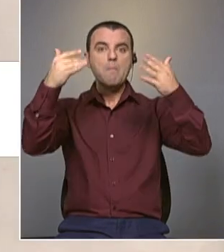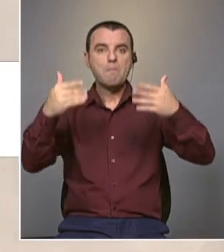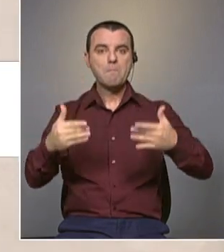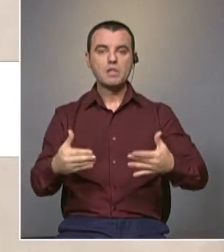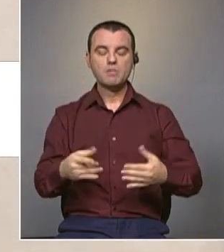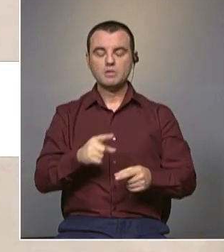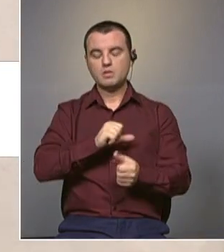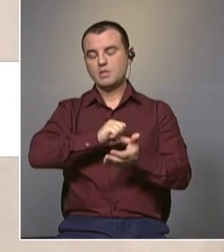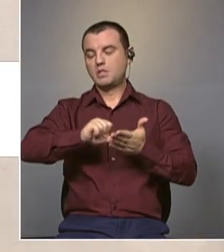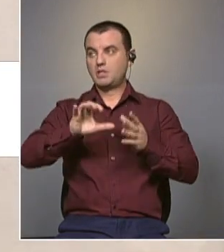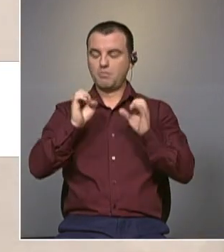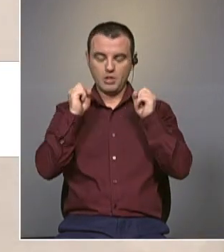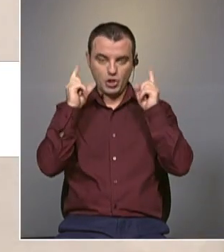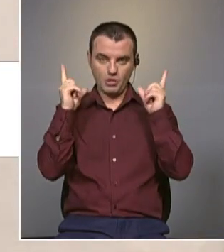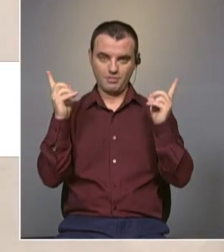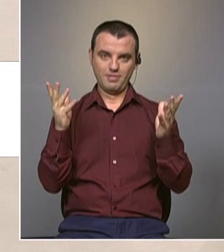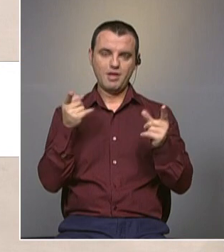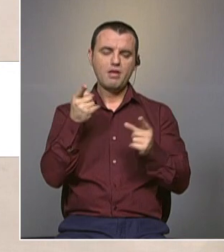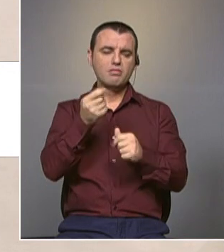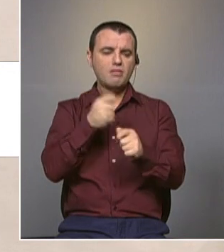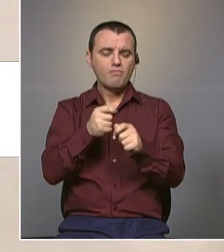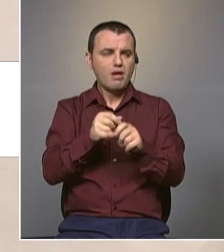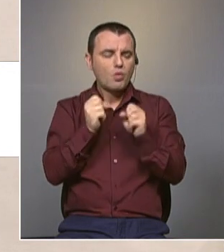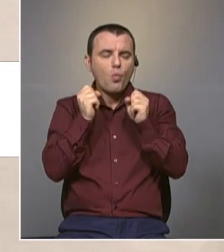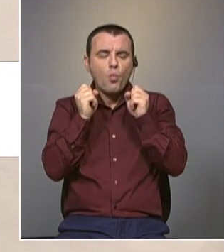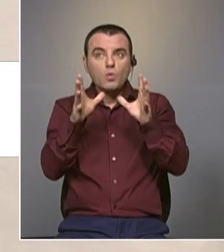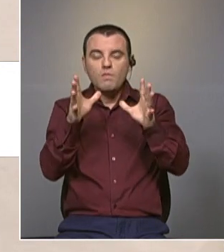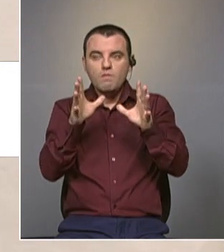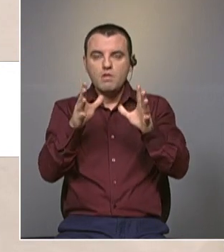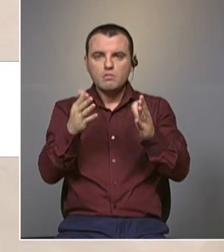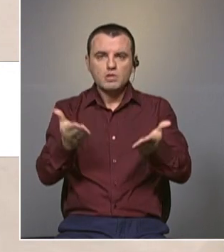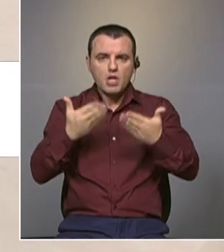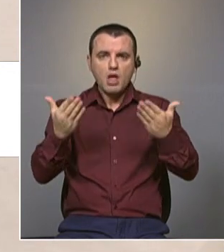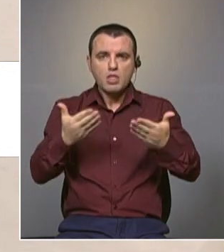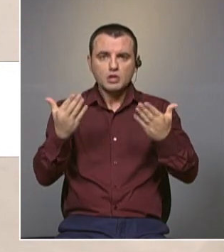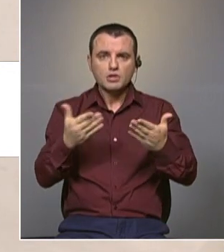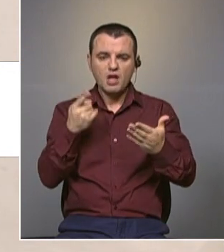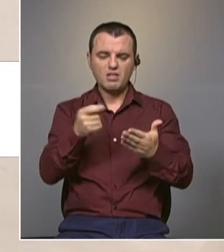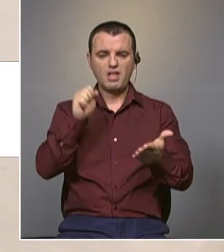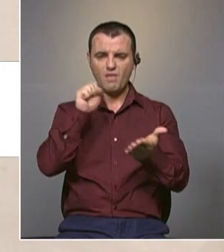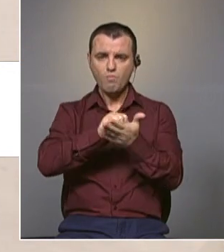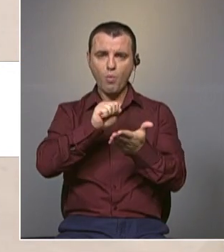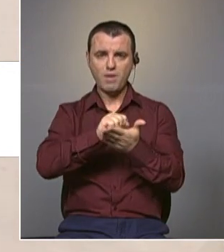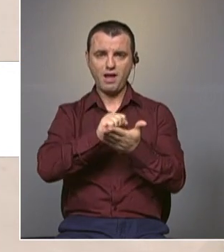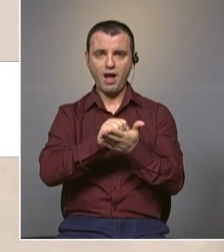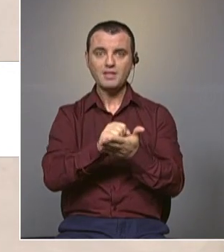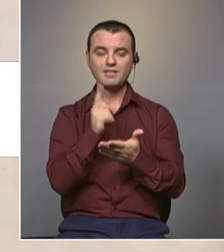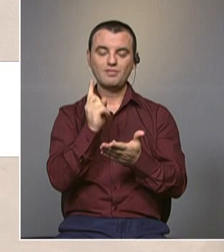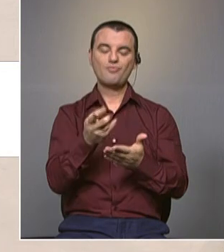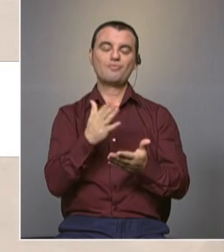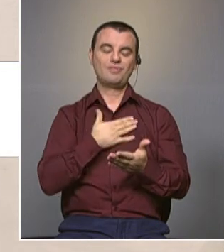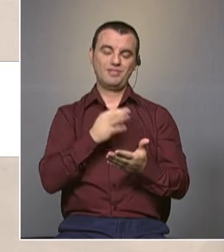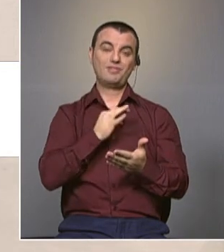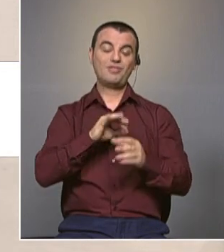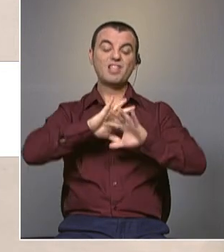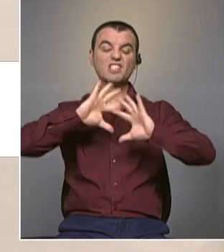забележителни. Те правят удивителни неща и такива публикации, които наистина заслужават